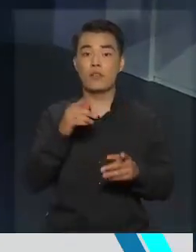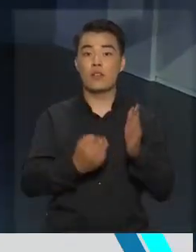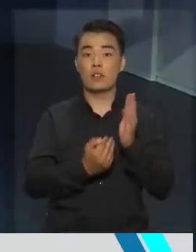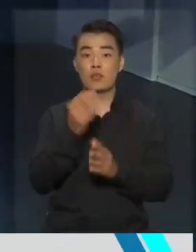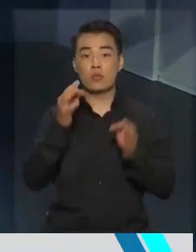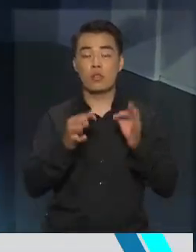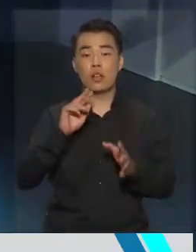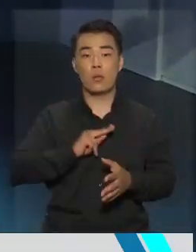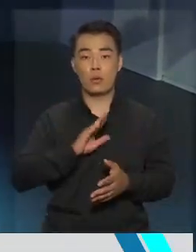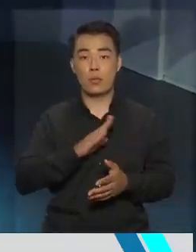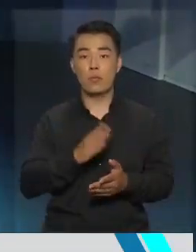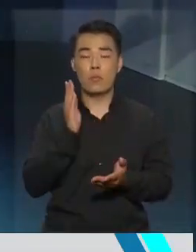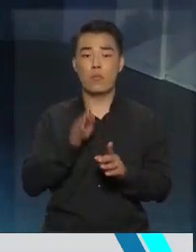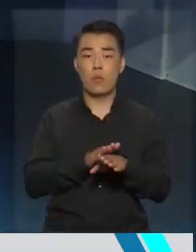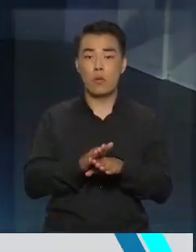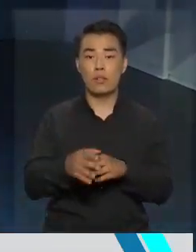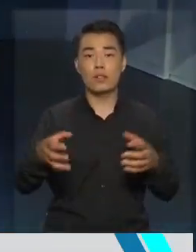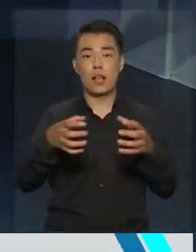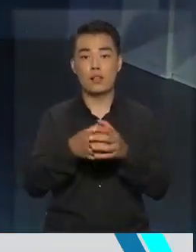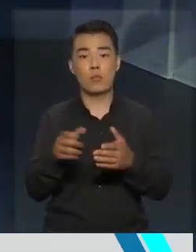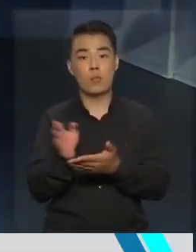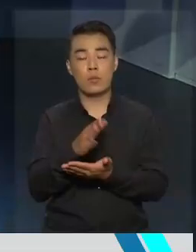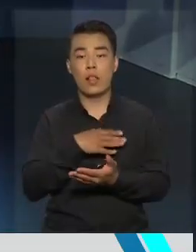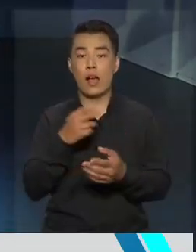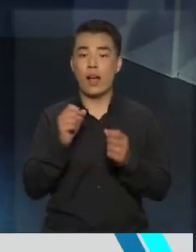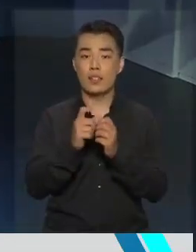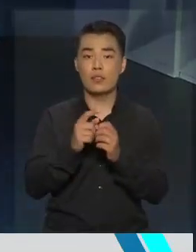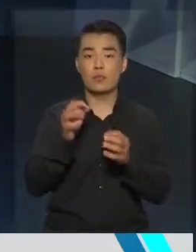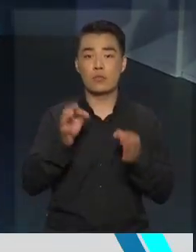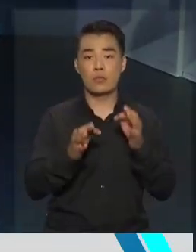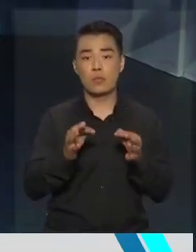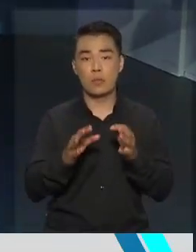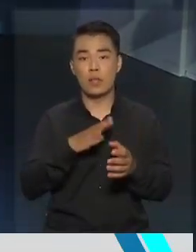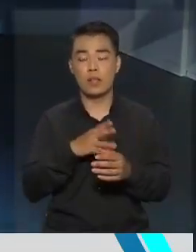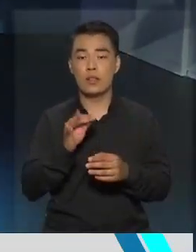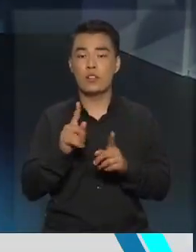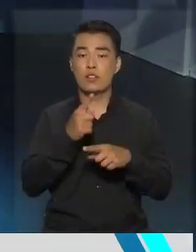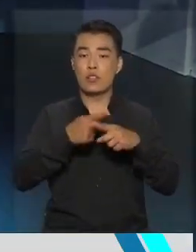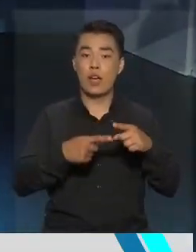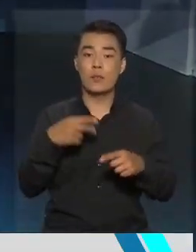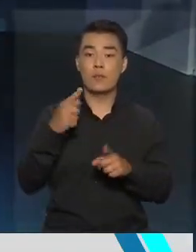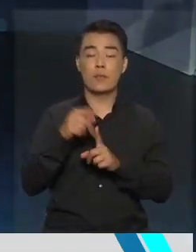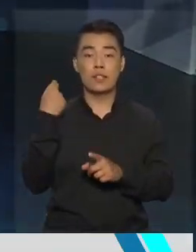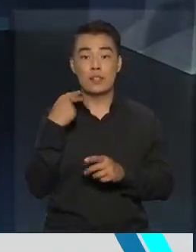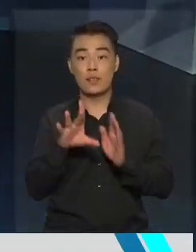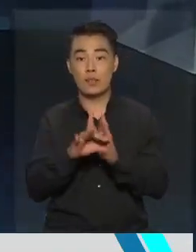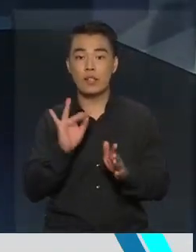да, полностью состав был избран, да, 11 судей, там часть судей назначается президентом, часть мажилисом,